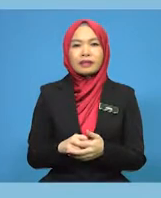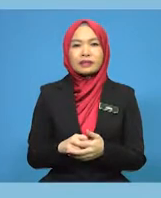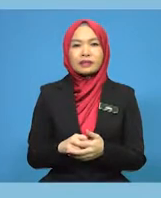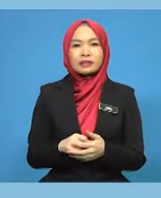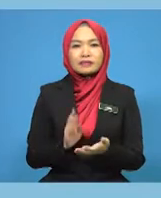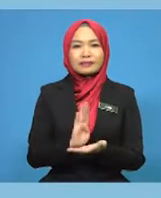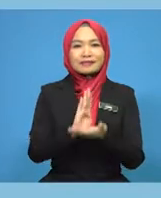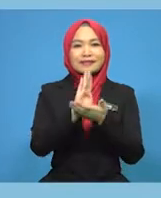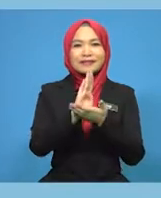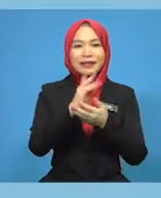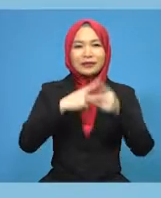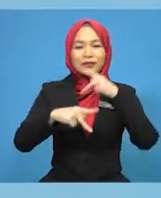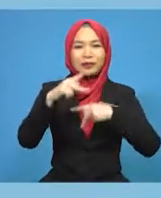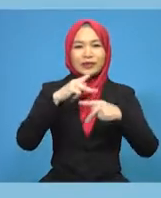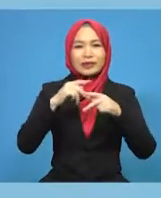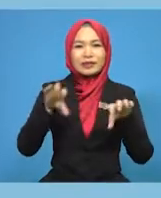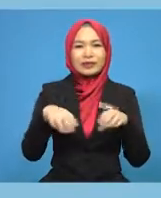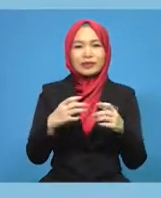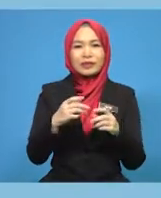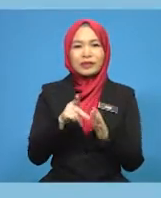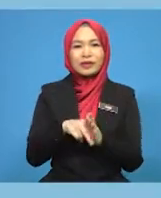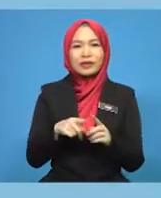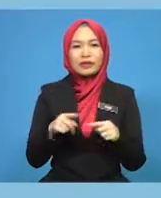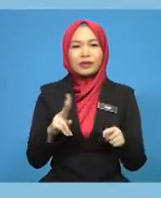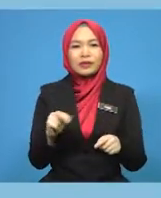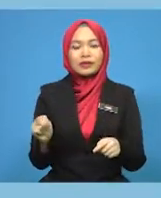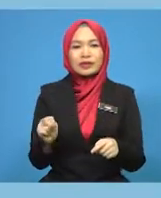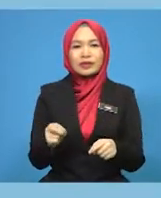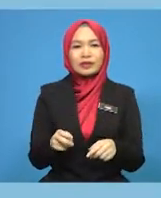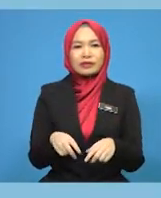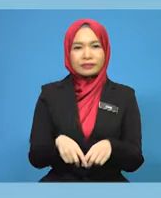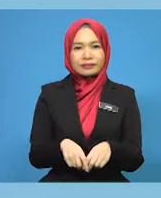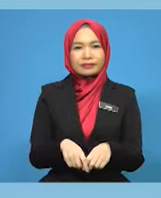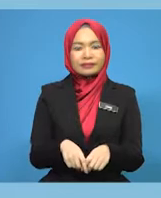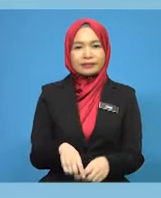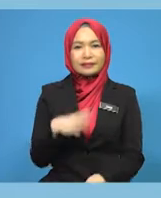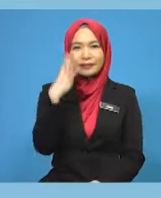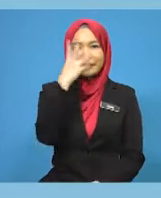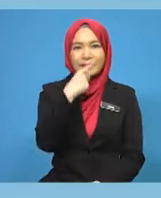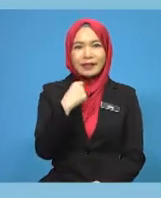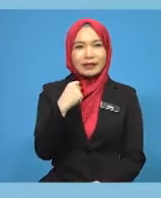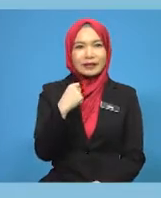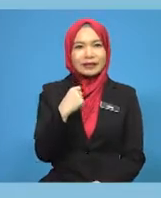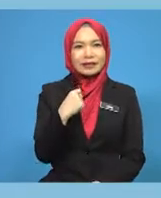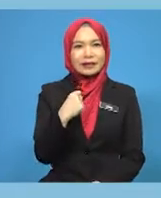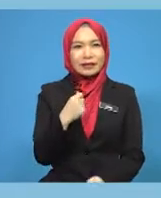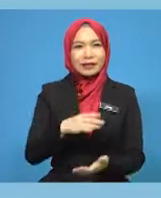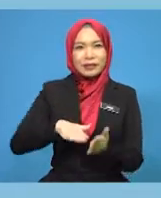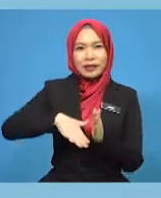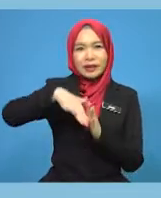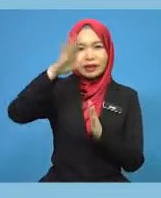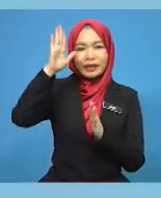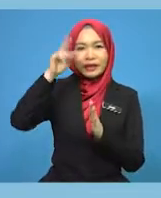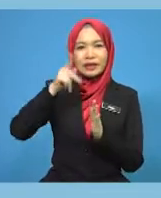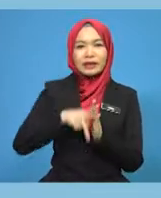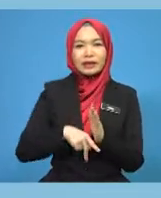membuat keputusan. Yang kedua, menarik perhatian. Yang ketiga, meningkatkan keberkesanan dalam